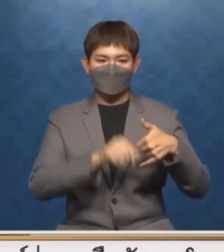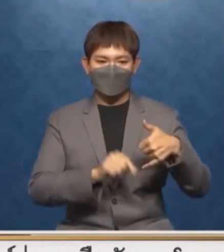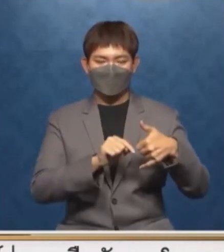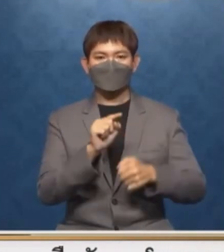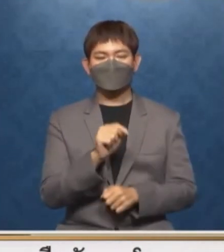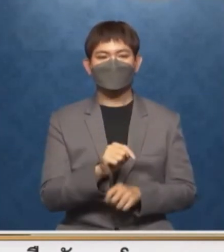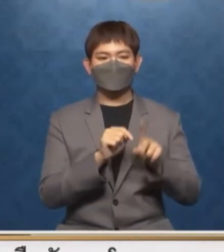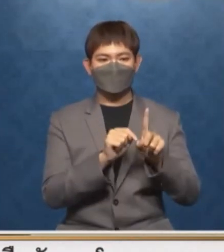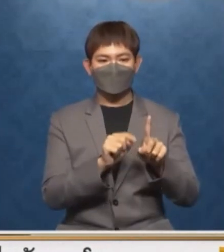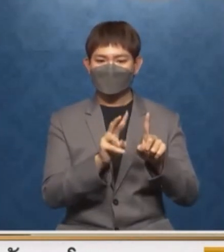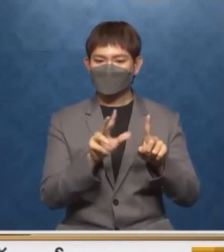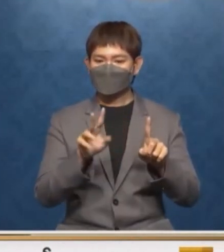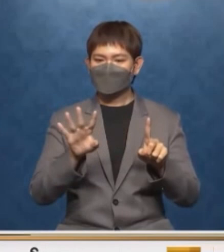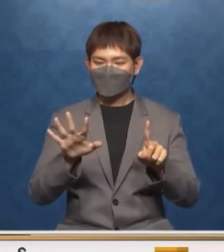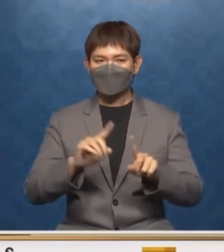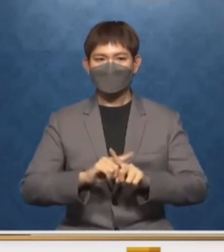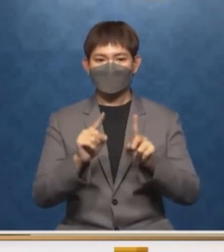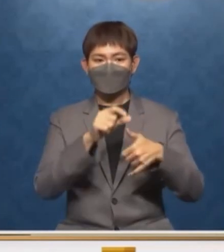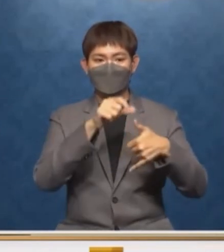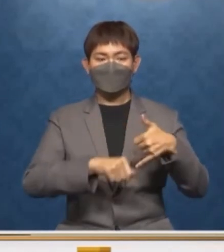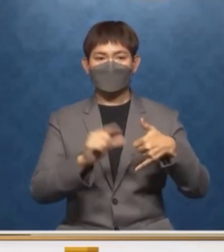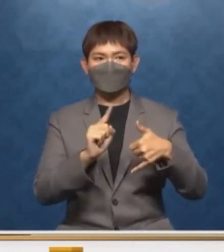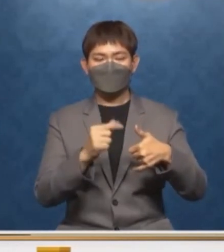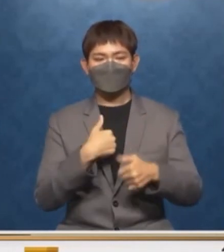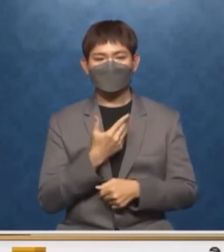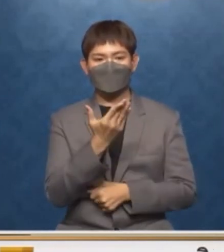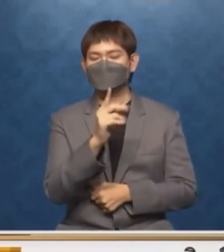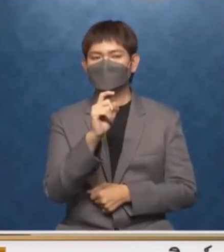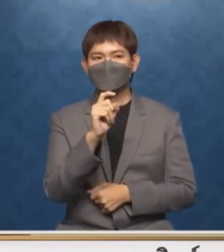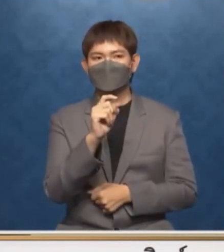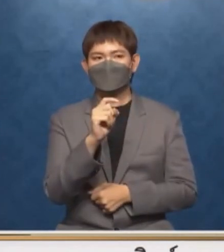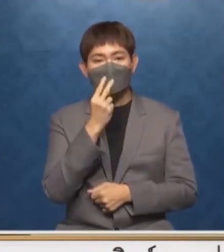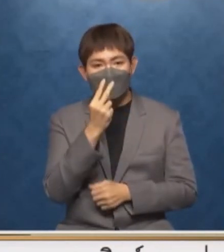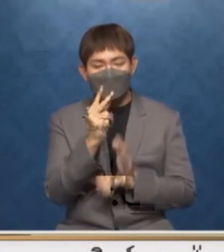5แต่ถ้ามีคุณสมบัติดังต่อไปนี้ขอไม่ได้ถ้าดูนะ